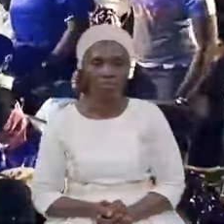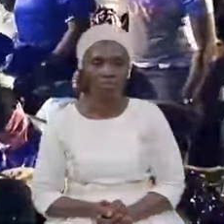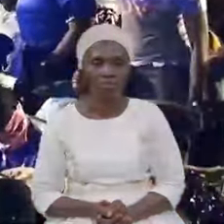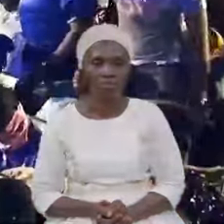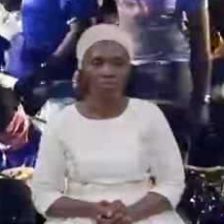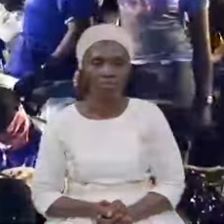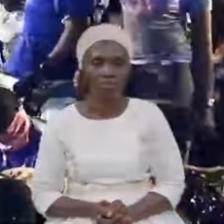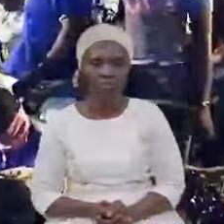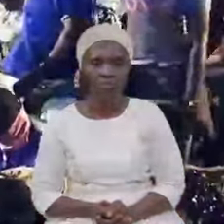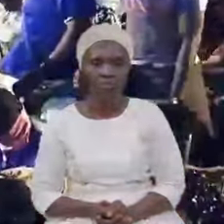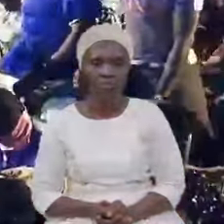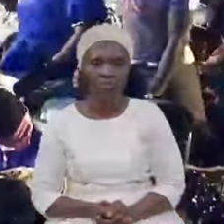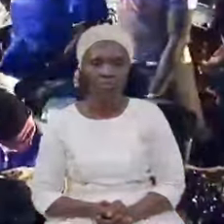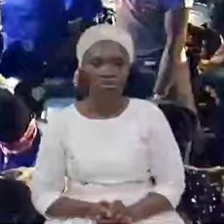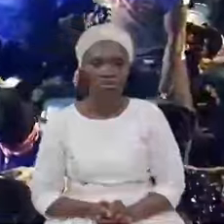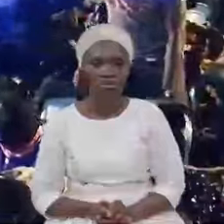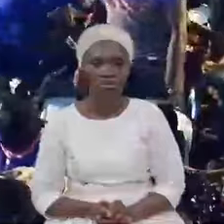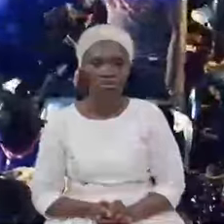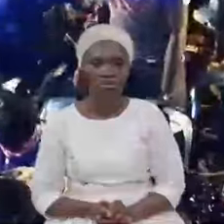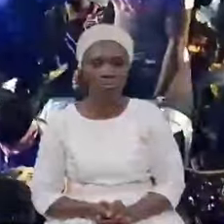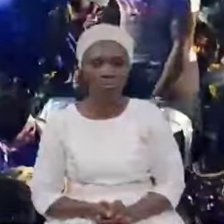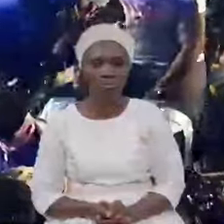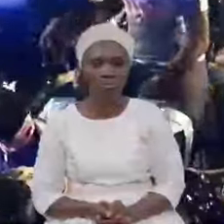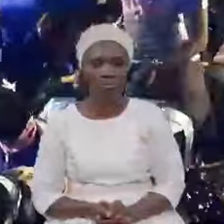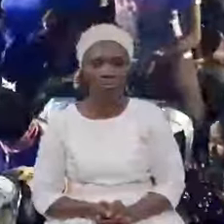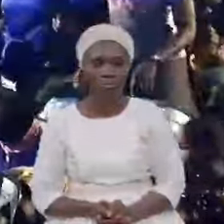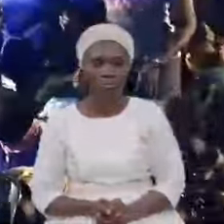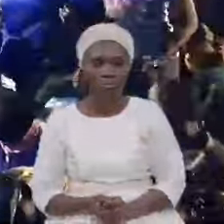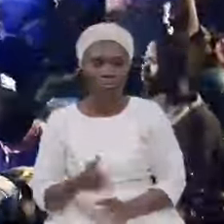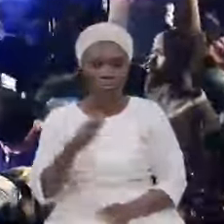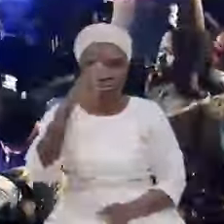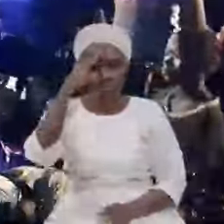L'homme de Dieu revient maintenant pour la prière. Tenez-vous debout.